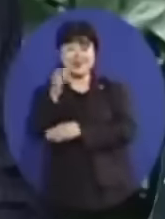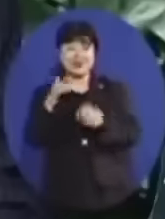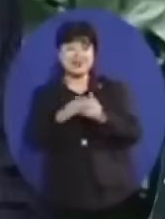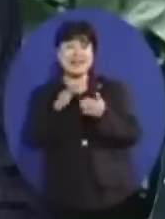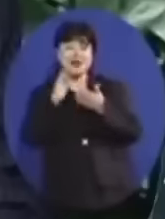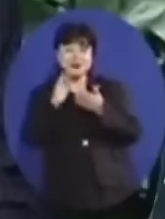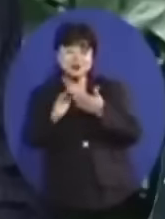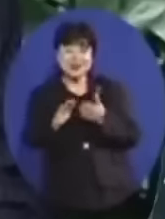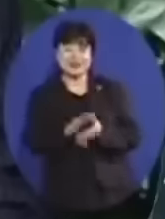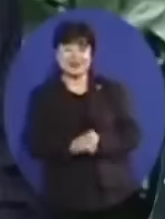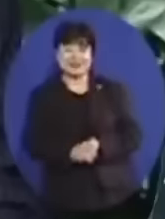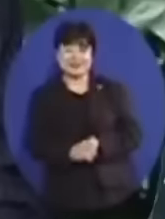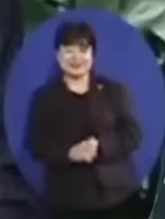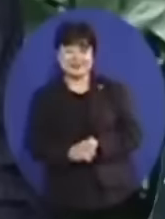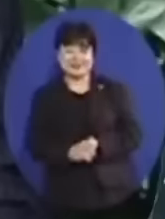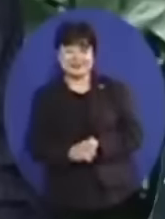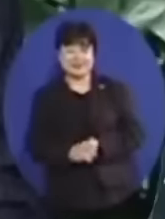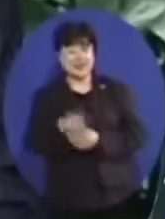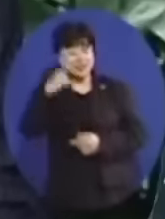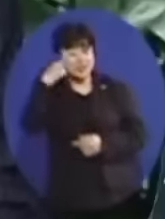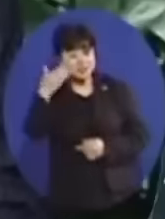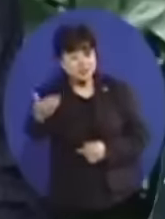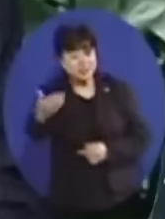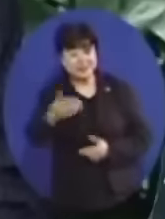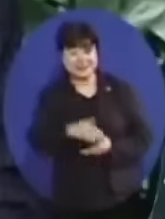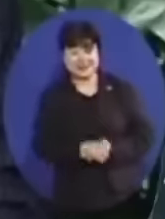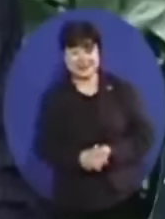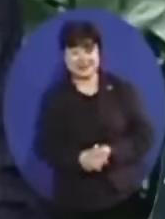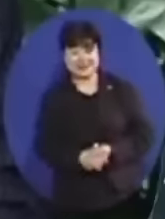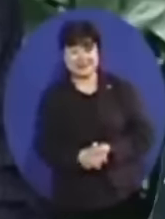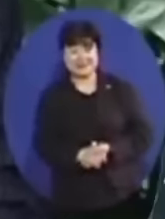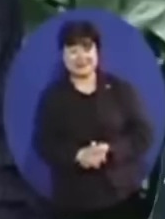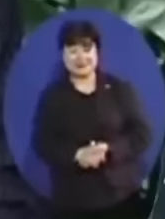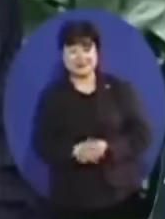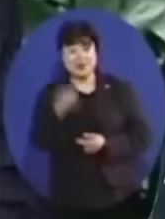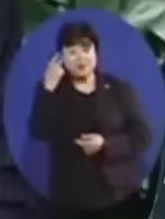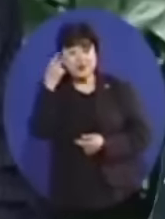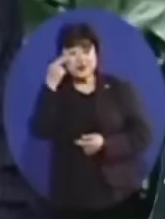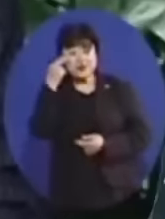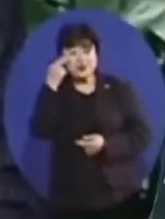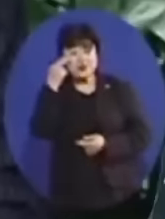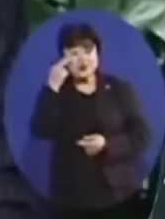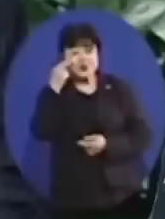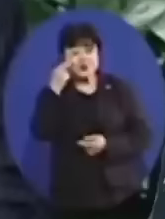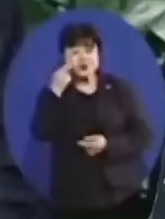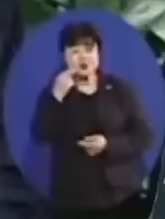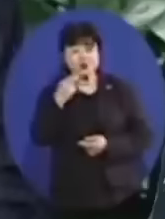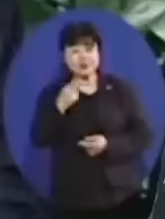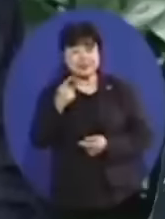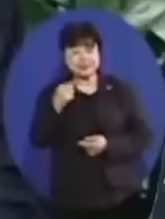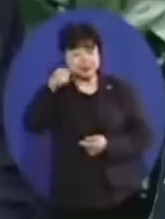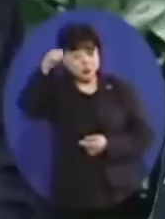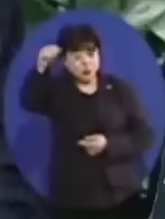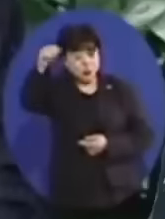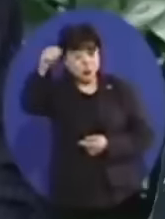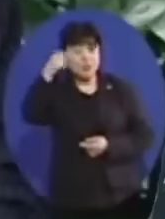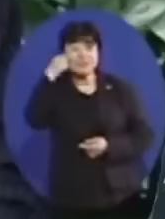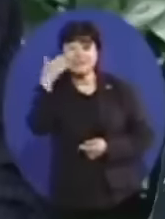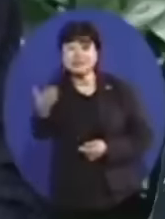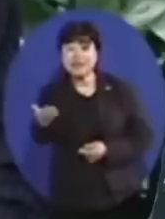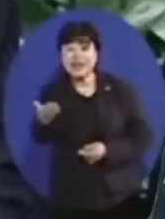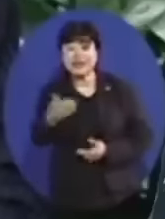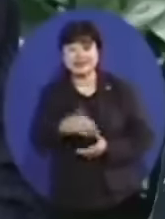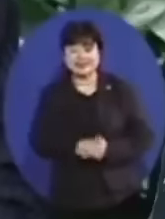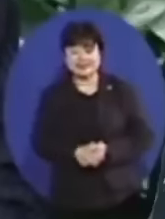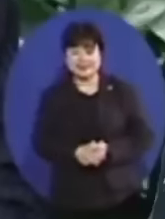다음에 질문 있으면 질문을 하니까 미국의 삼성 장군 한 사람이 손을 떡 들면서